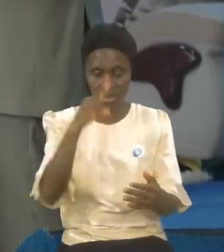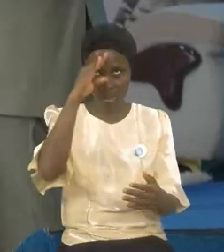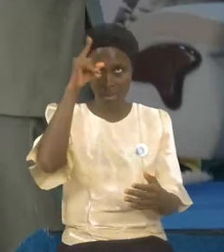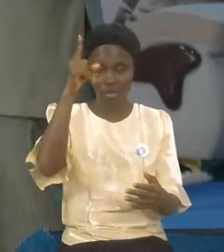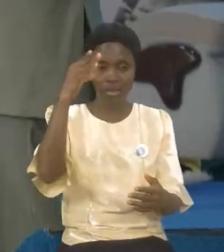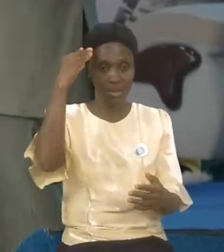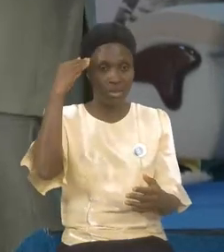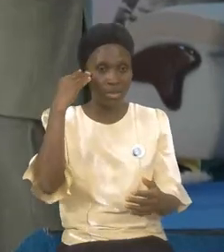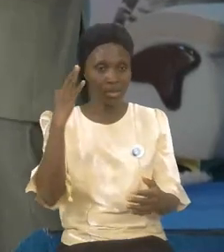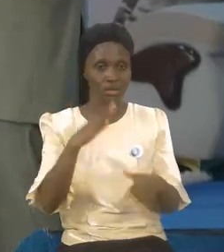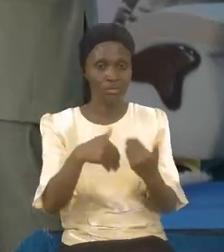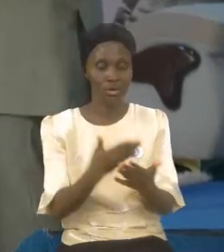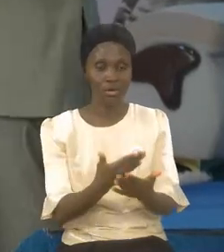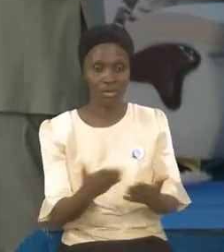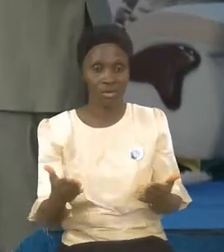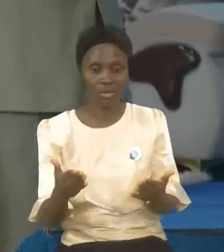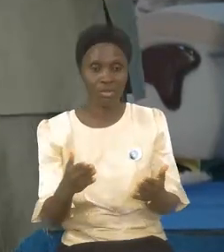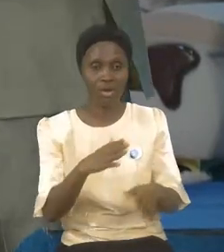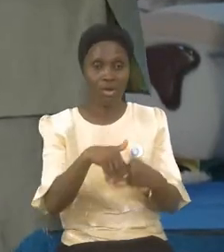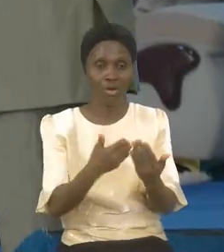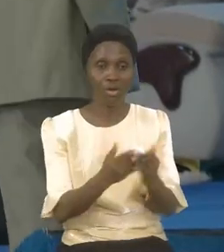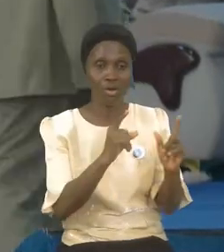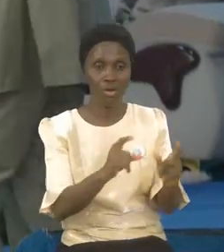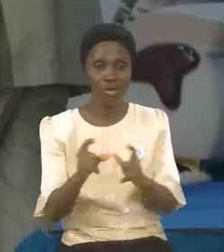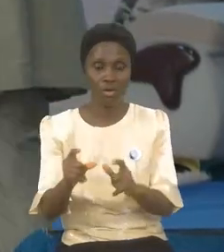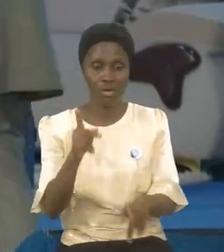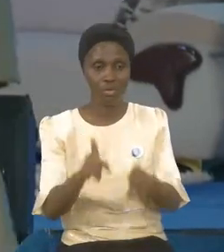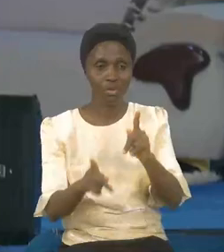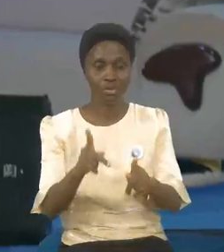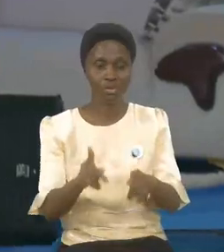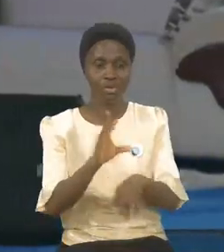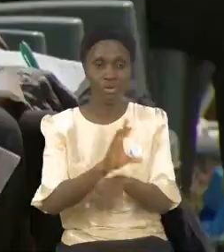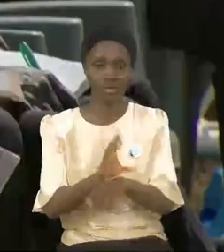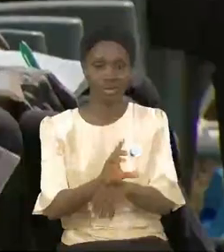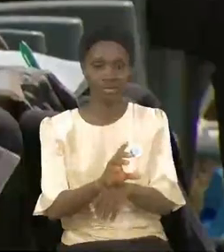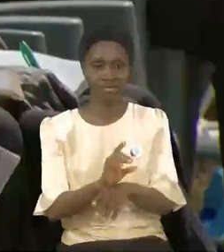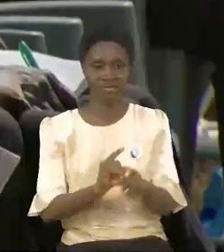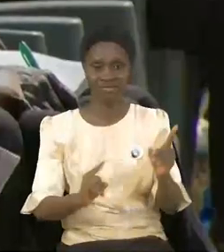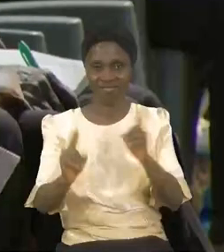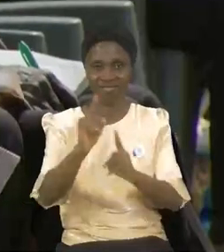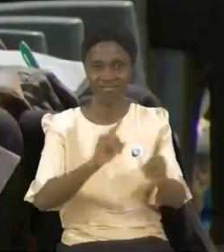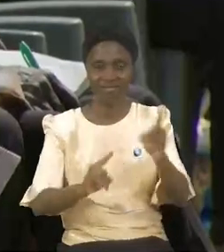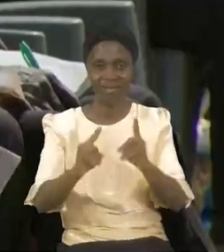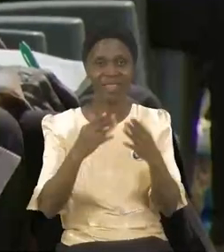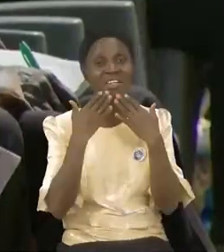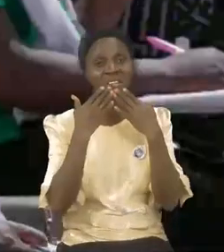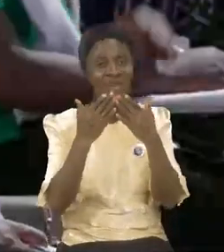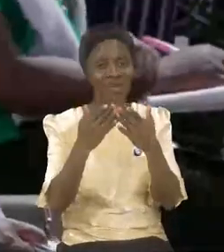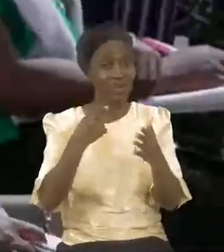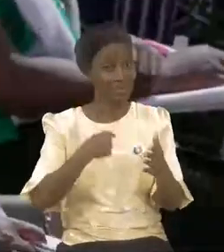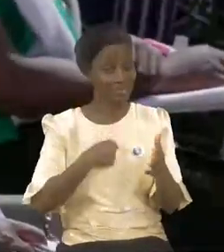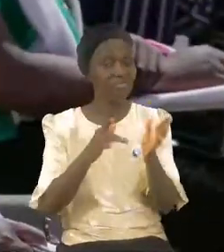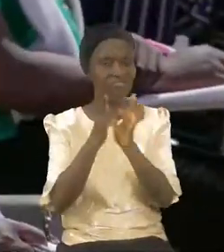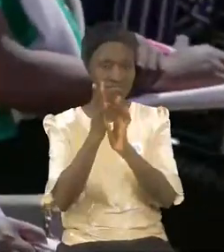chef de tout. Alors, qui est son corps, la plénitude de celui qui remplit tout en tout. Dieu merci, je suis